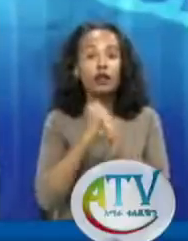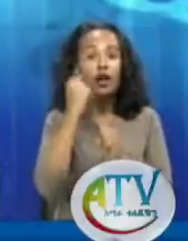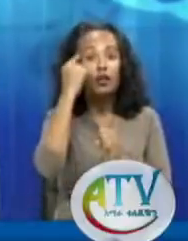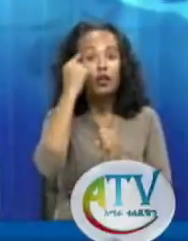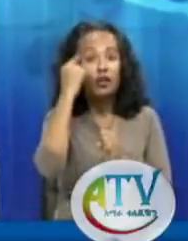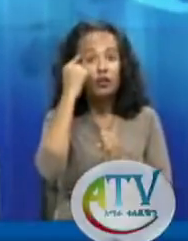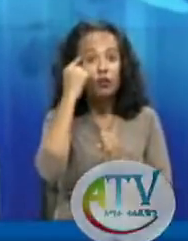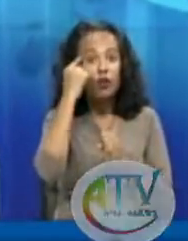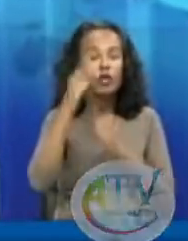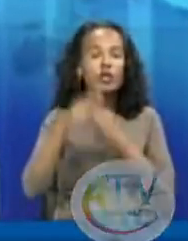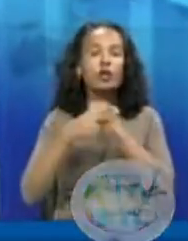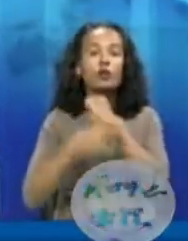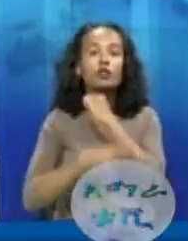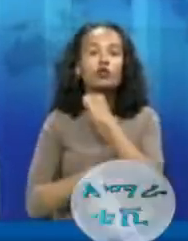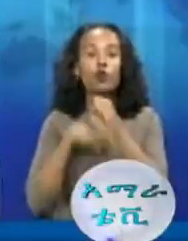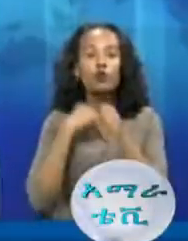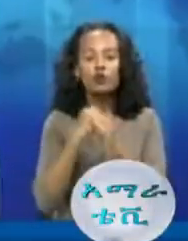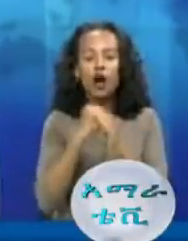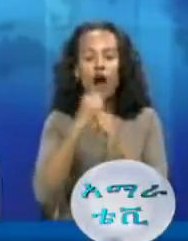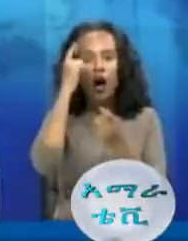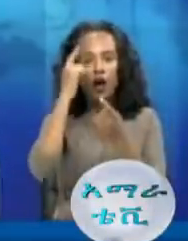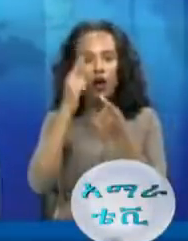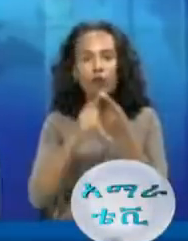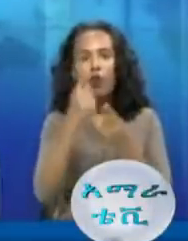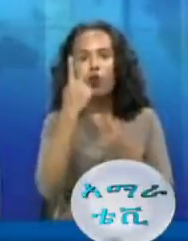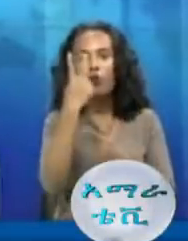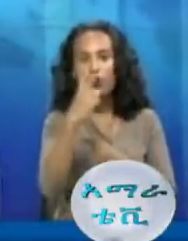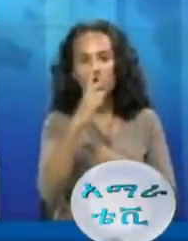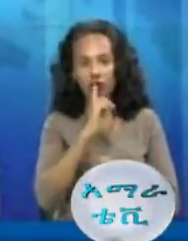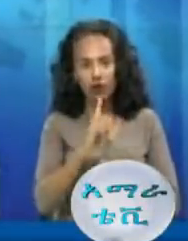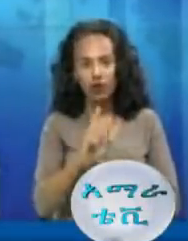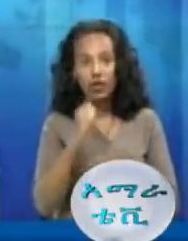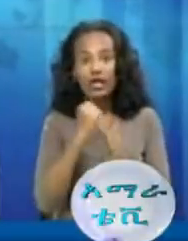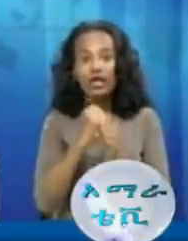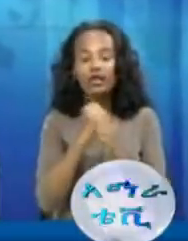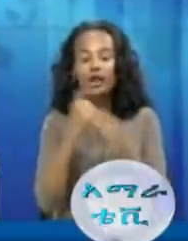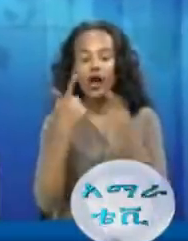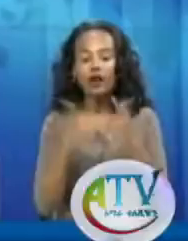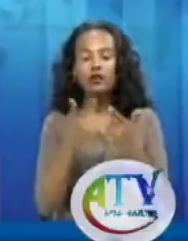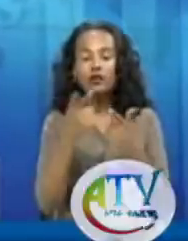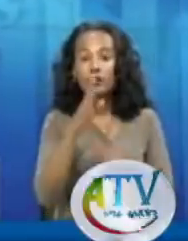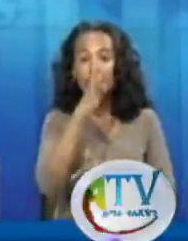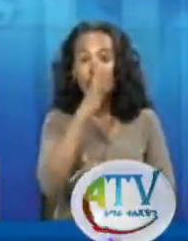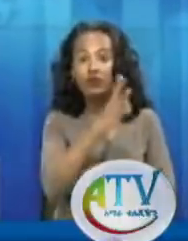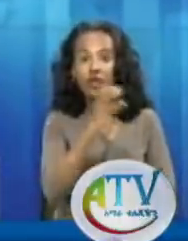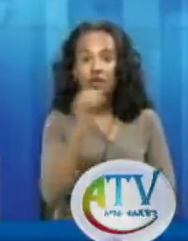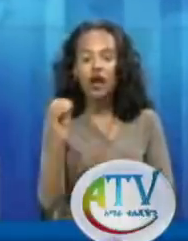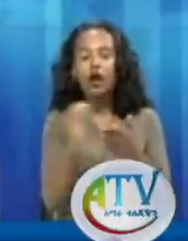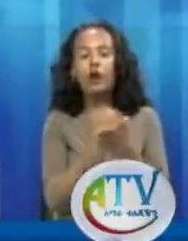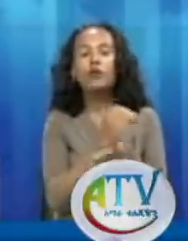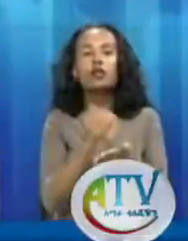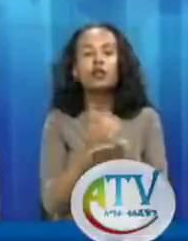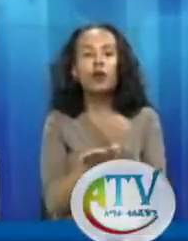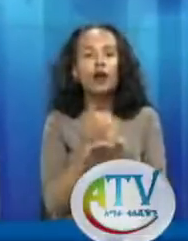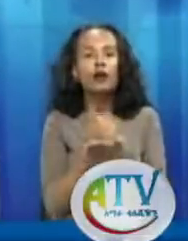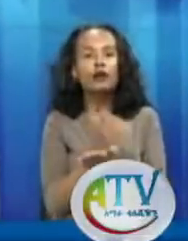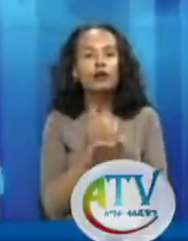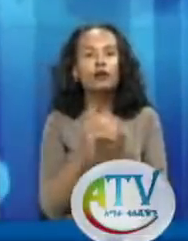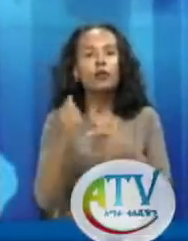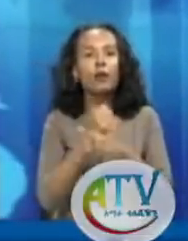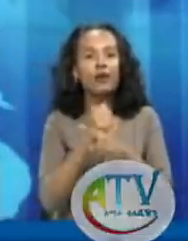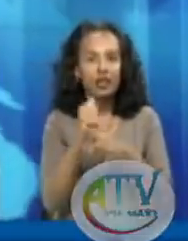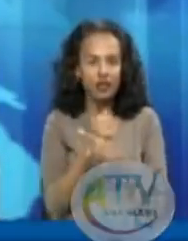የመስኖ ስራ አላማው ሁለት ነው። የስራ እድል ለመፍጠርና ምርታማነትን